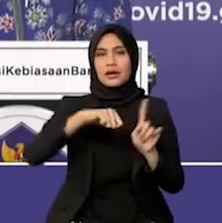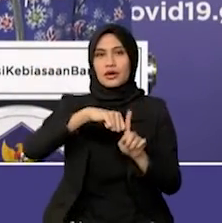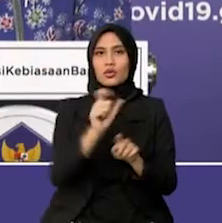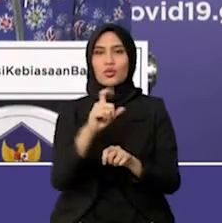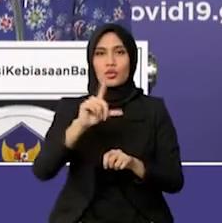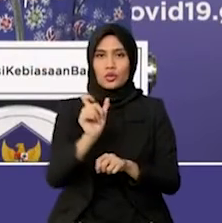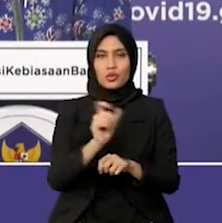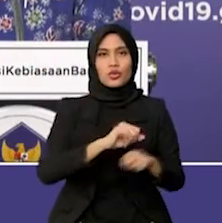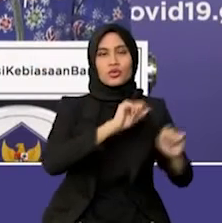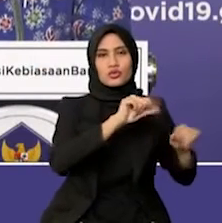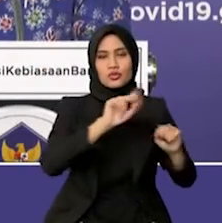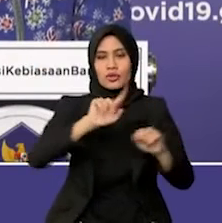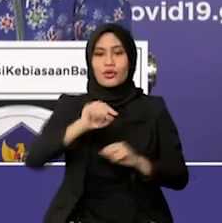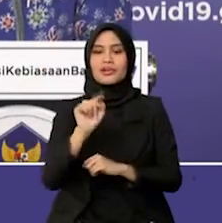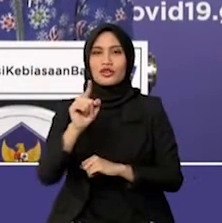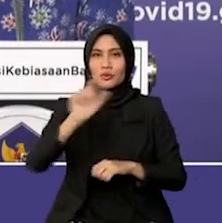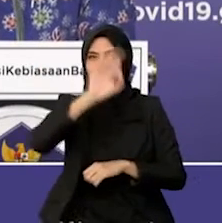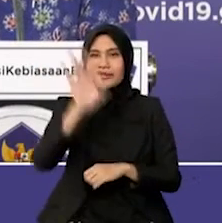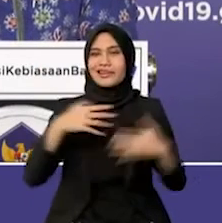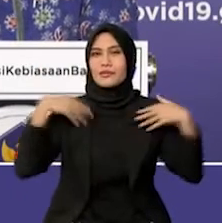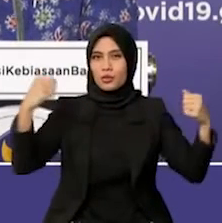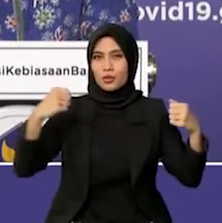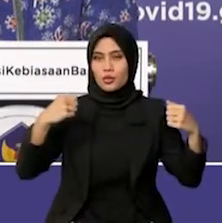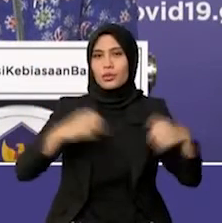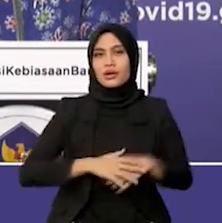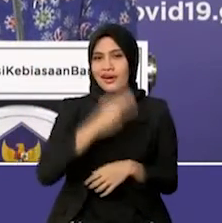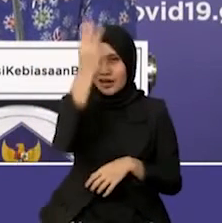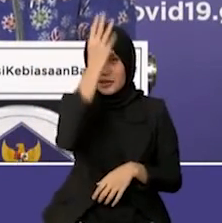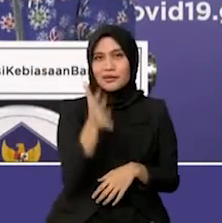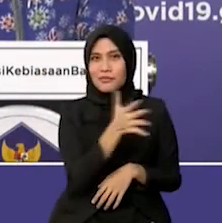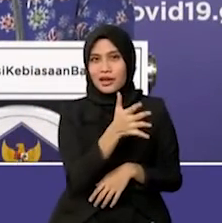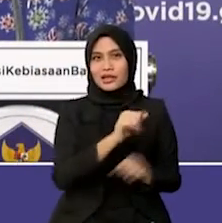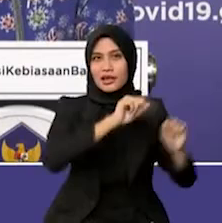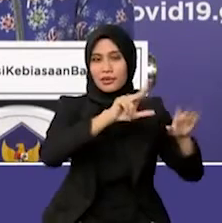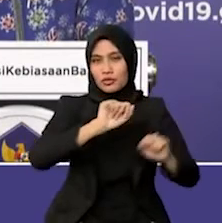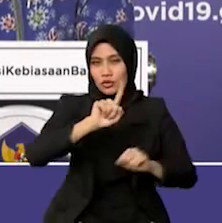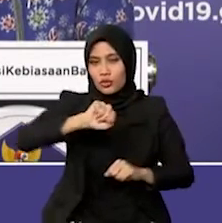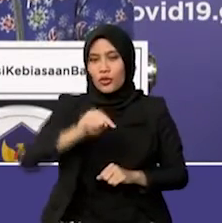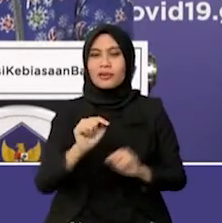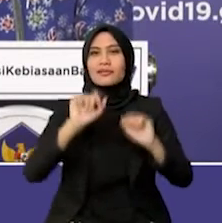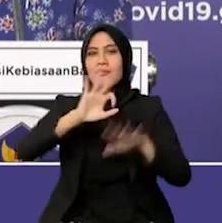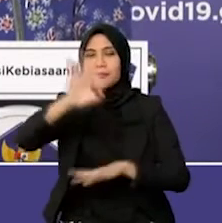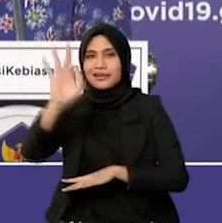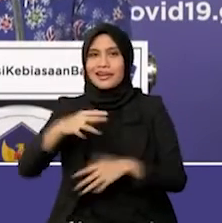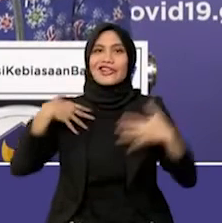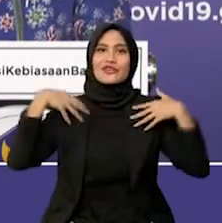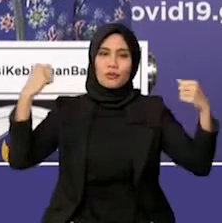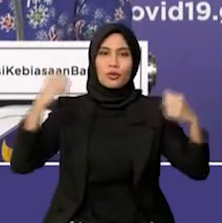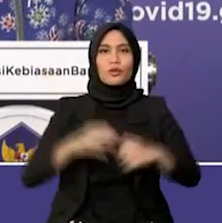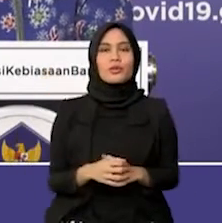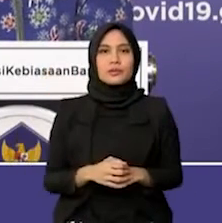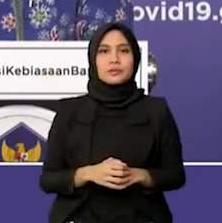71,72 persen sembuh Kalimantan Barat 81 koma sembilan persen yang